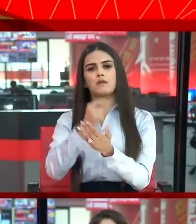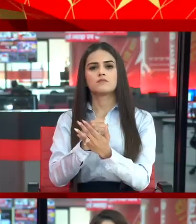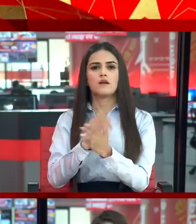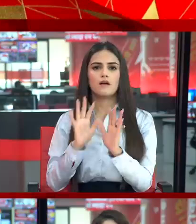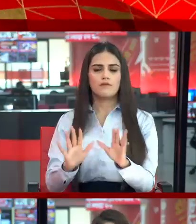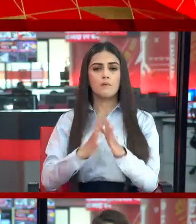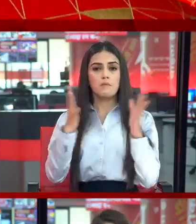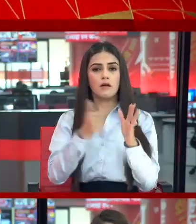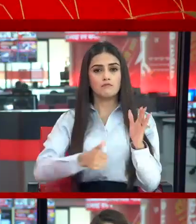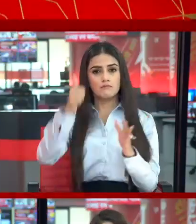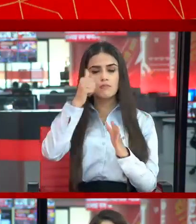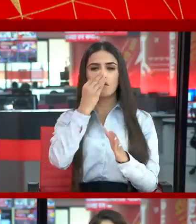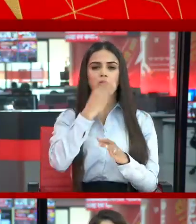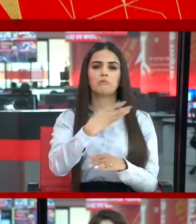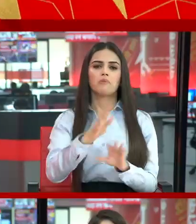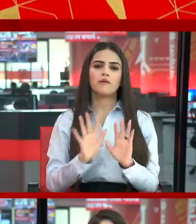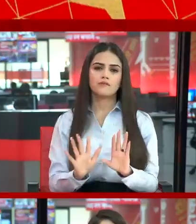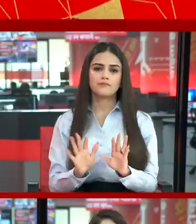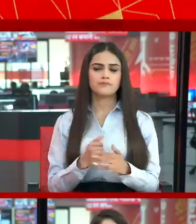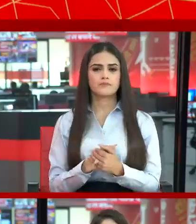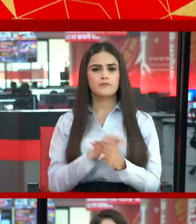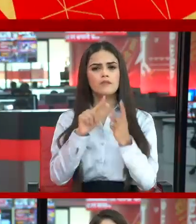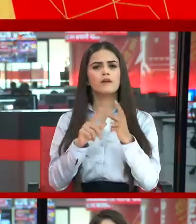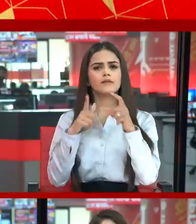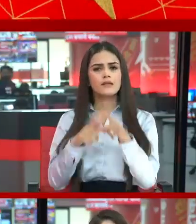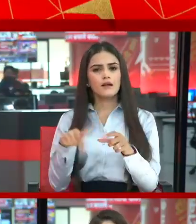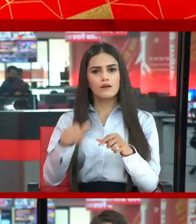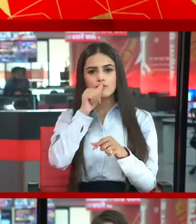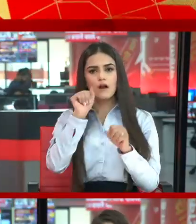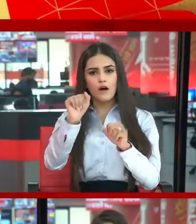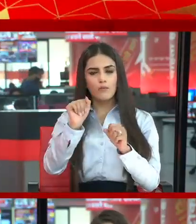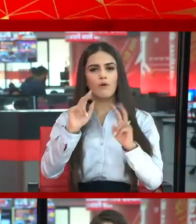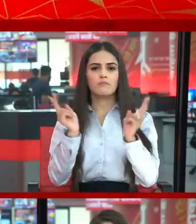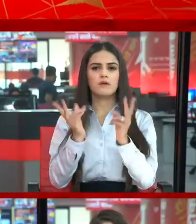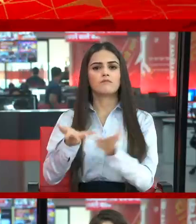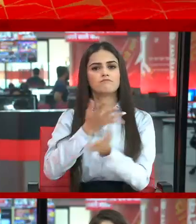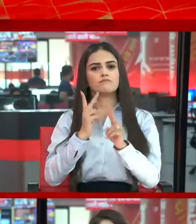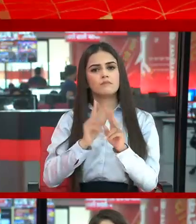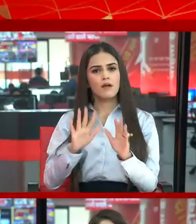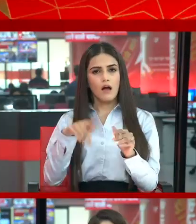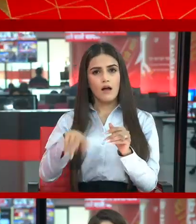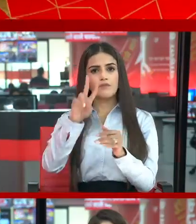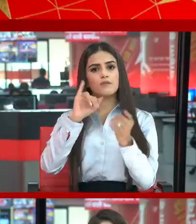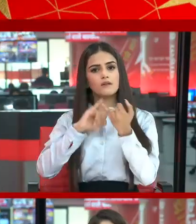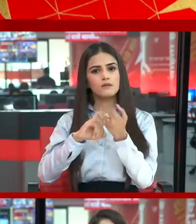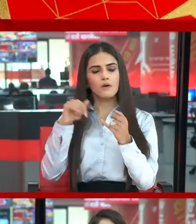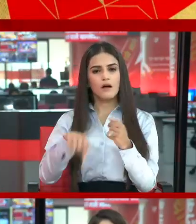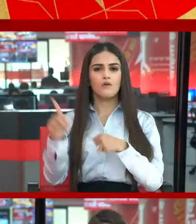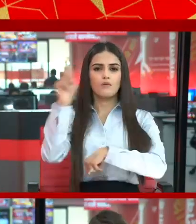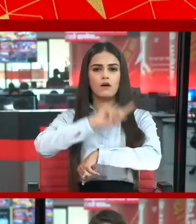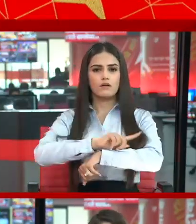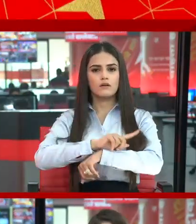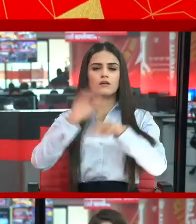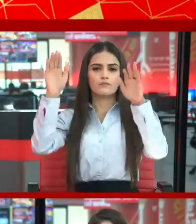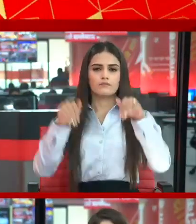का अपमान हुआ है। दिल्ली में शराब नीति को लेकर संग्राम जारी है। आज विधानसभा का एक दिन का विशेष